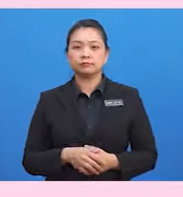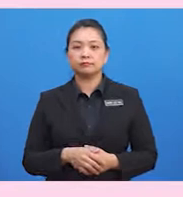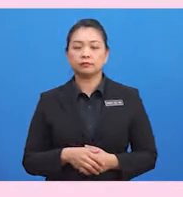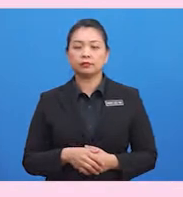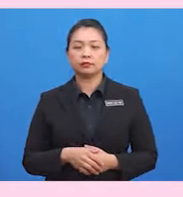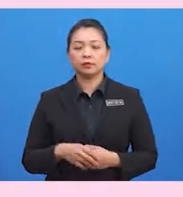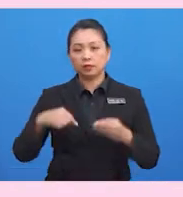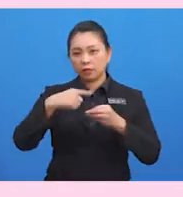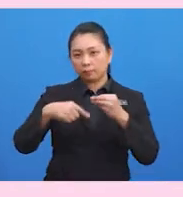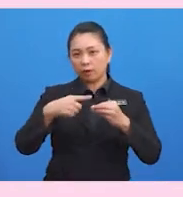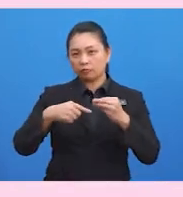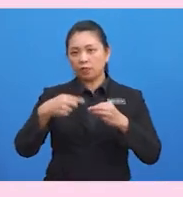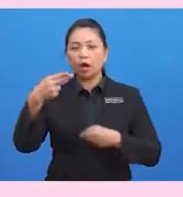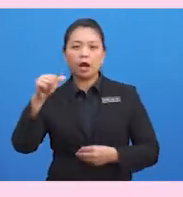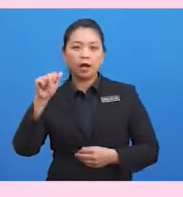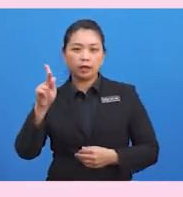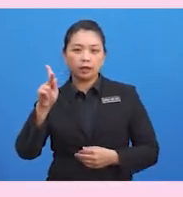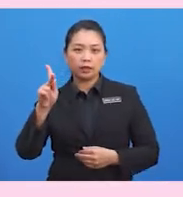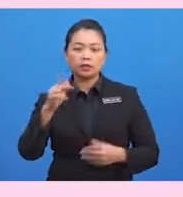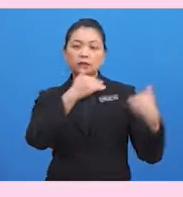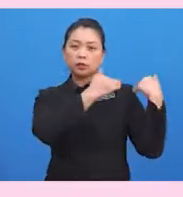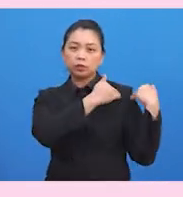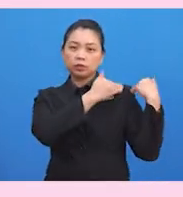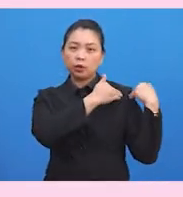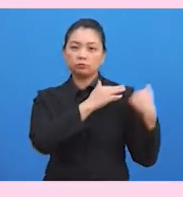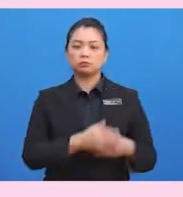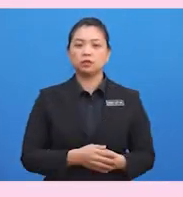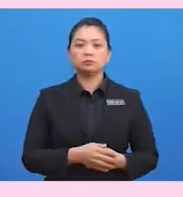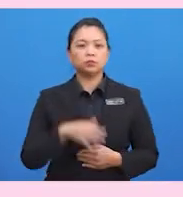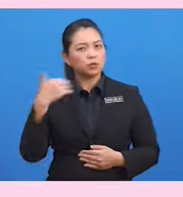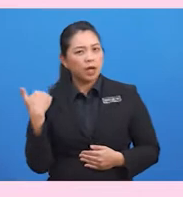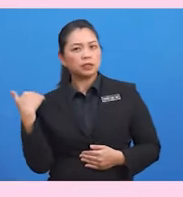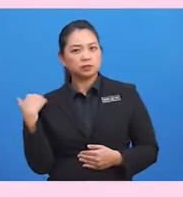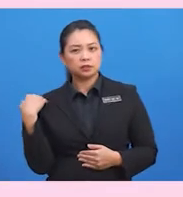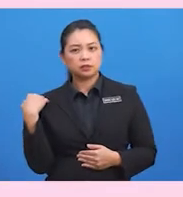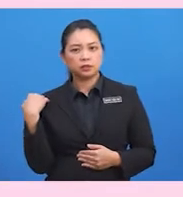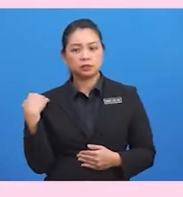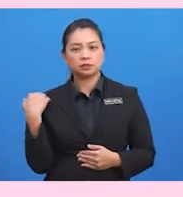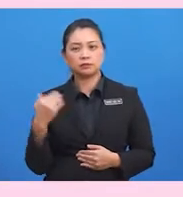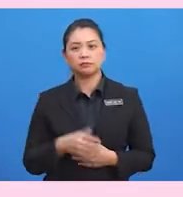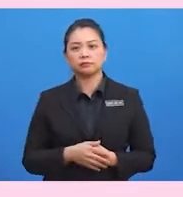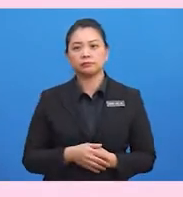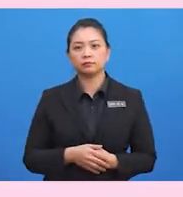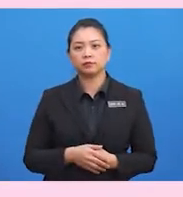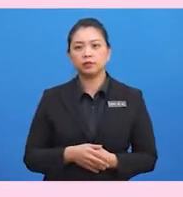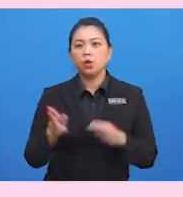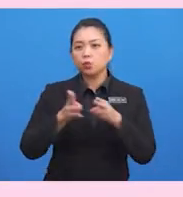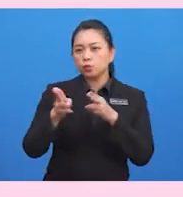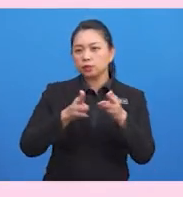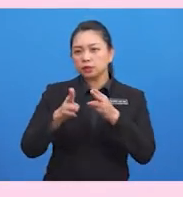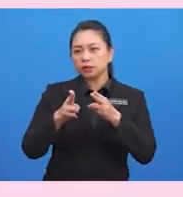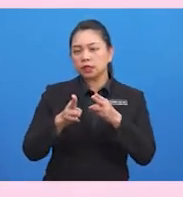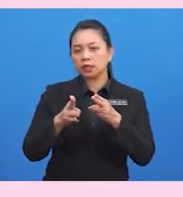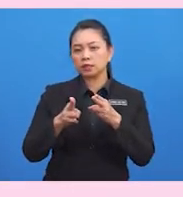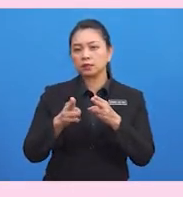tanggungjawab Brazil dan resah Selain itu terdapat juga hukum Islam seperti sunnahnya urusan